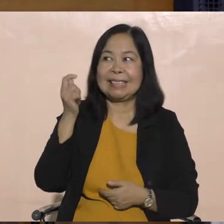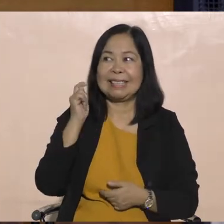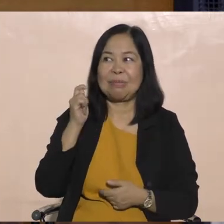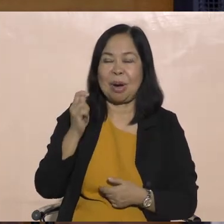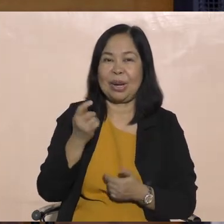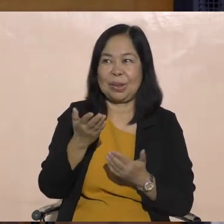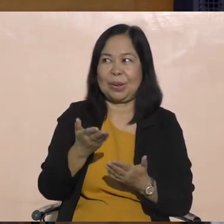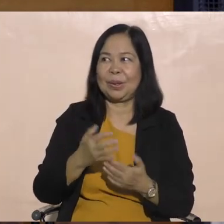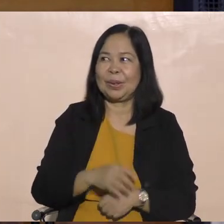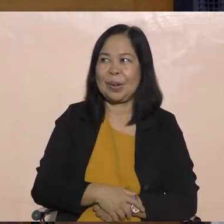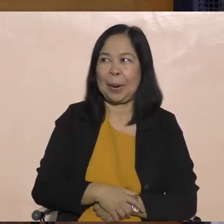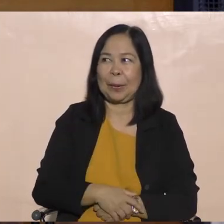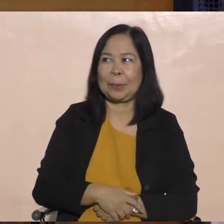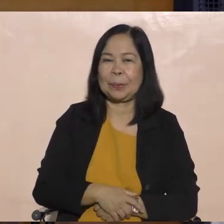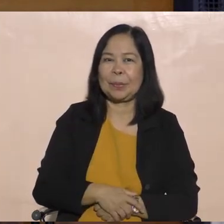mga kaigsunan.